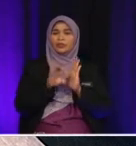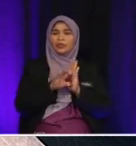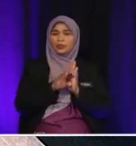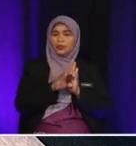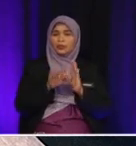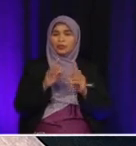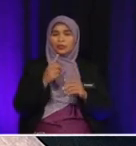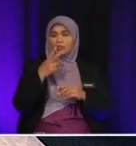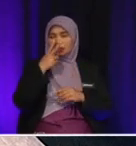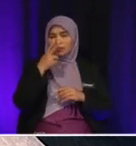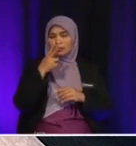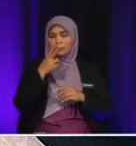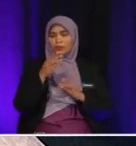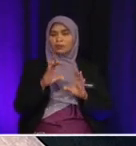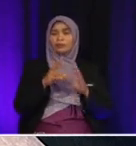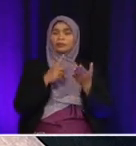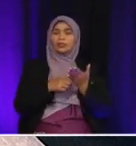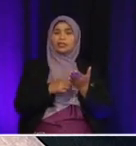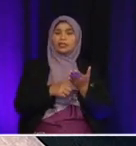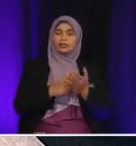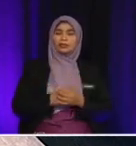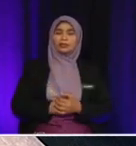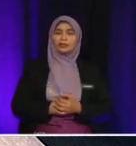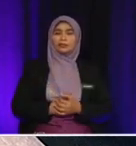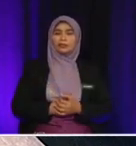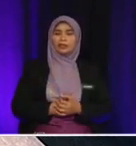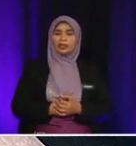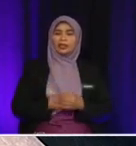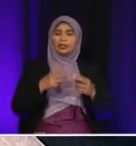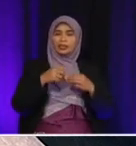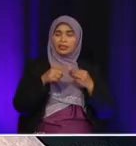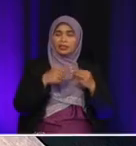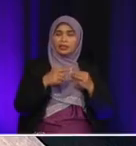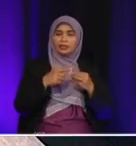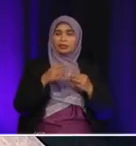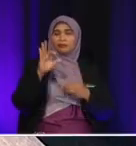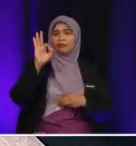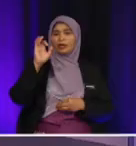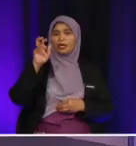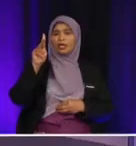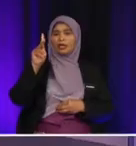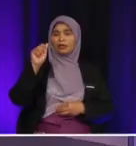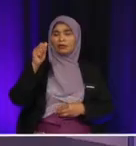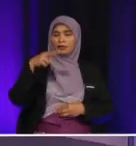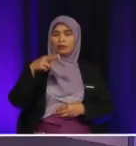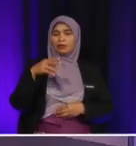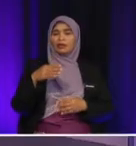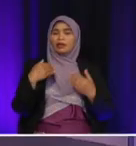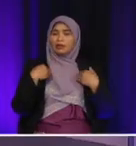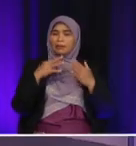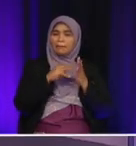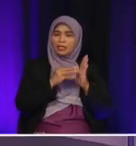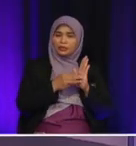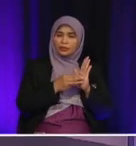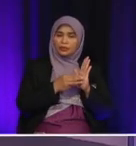pula skop perbincangan Ataupun mungkin skop yang kita pelajari berhubung dengan bidang fqah masih lagi ada maksud